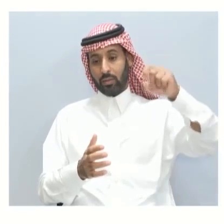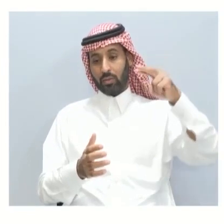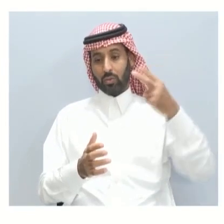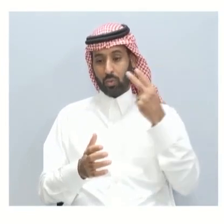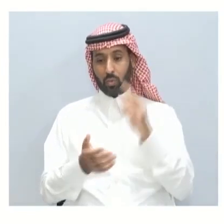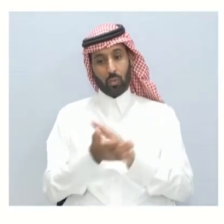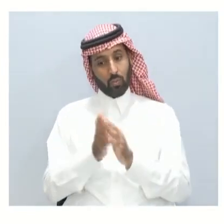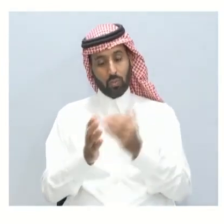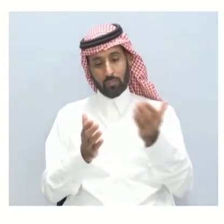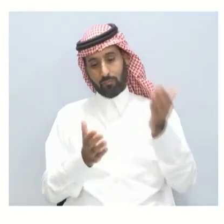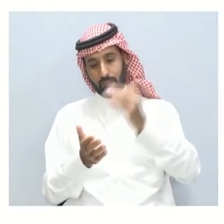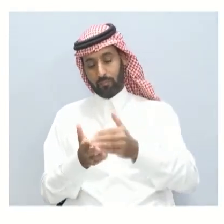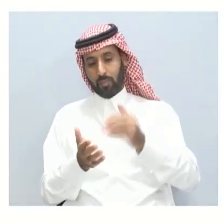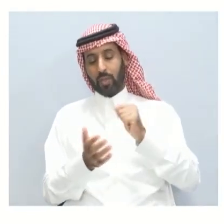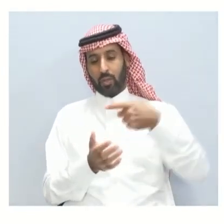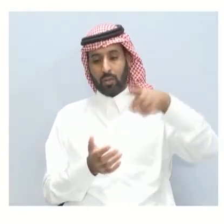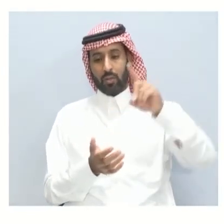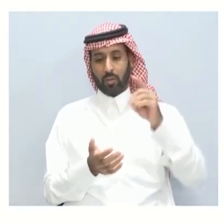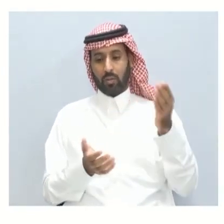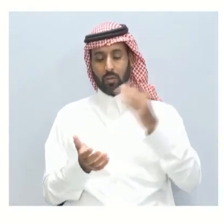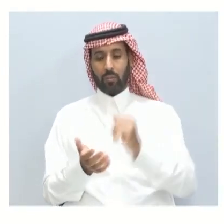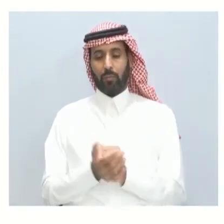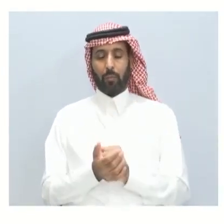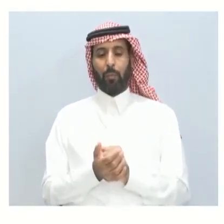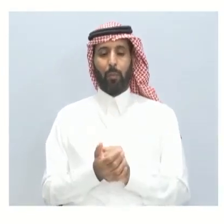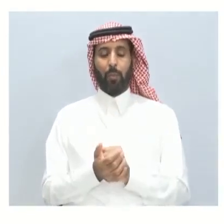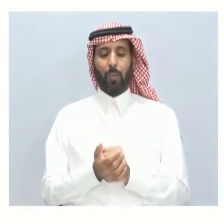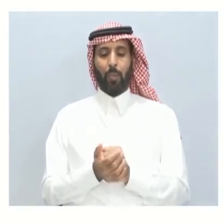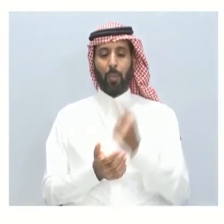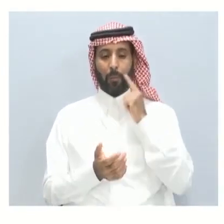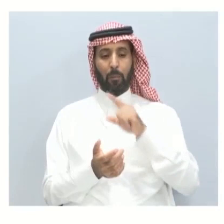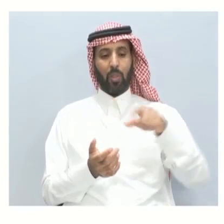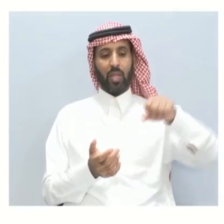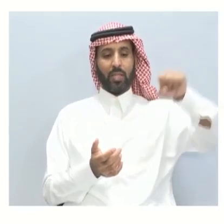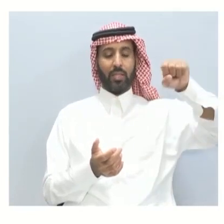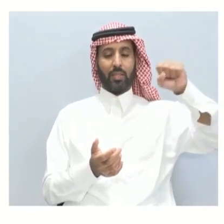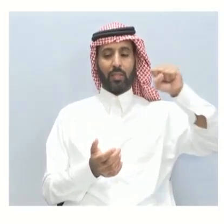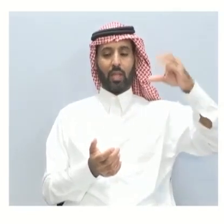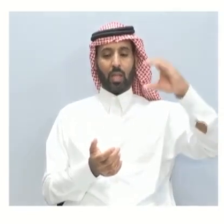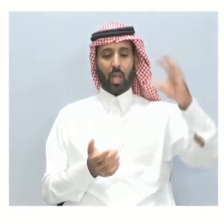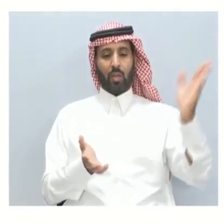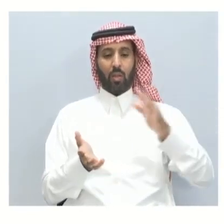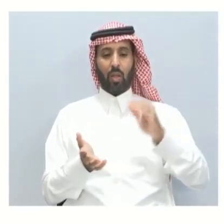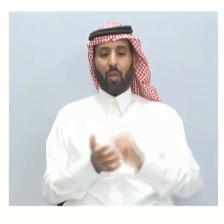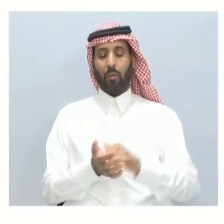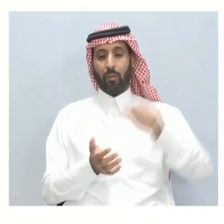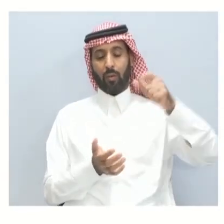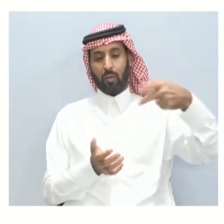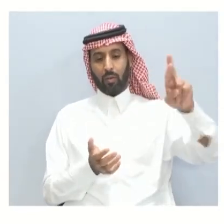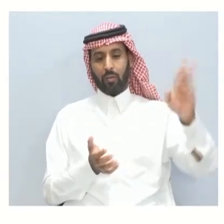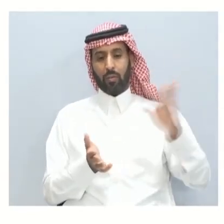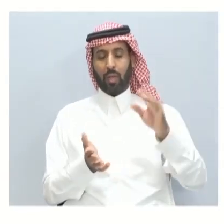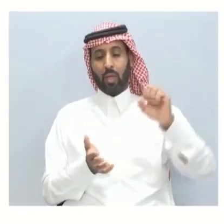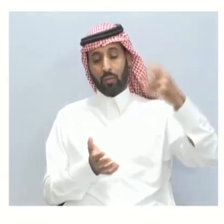حسب مبدا افضل من الفور اس لاحظ معي بالنسبه لسكانديوم رقم 21 تيتاني 22 كوبلت 27